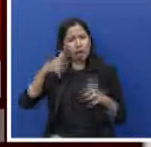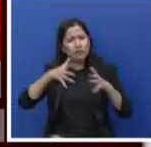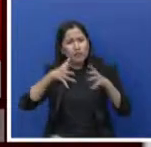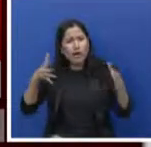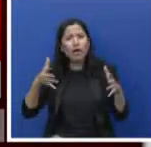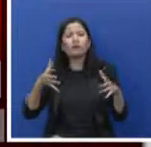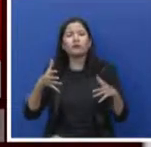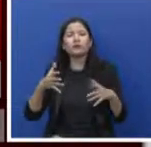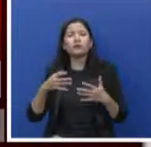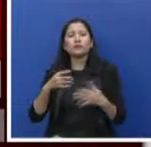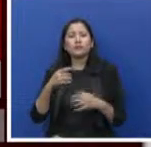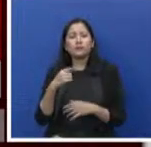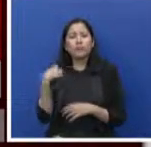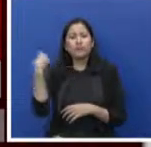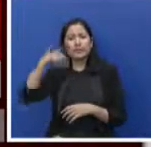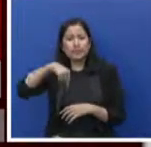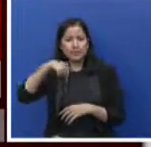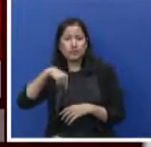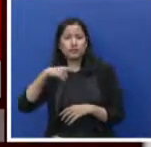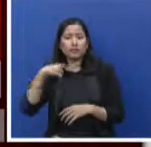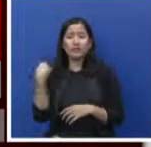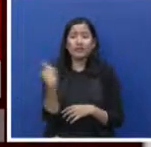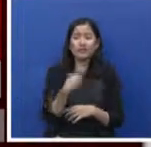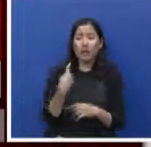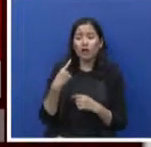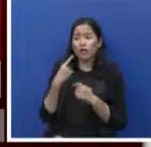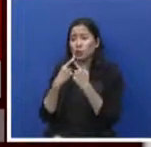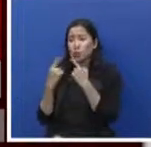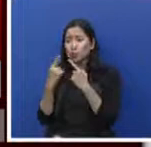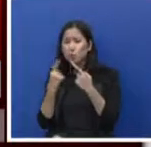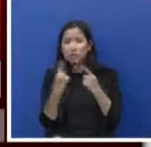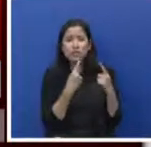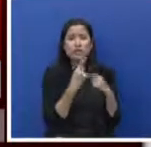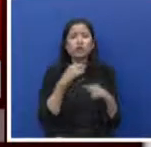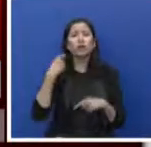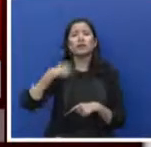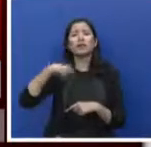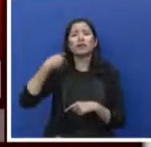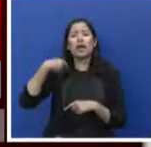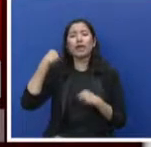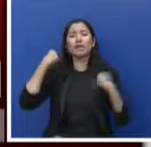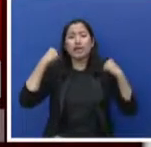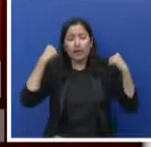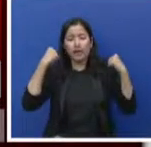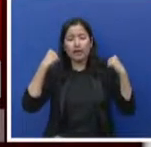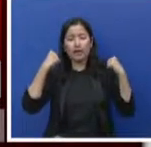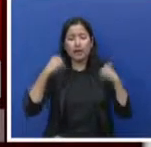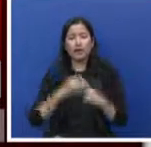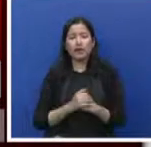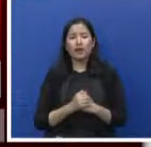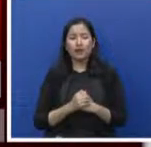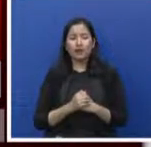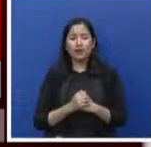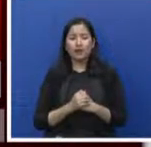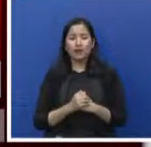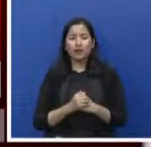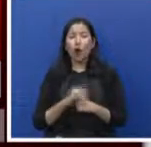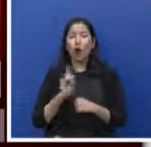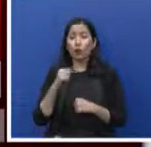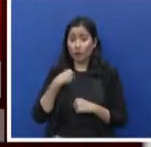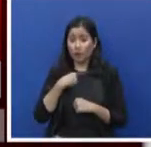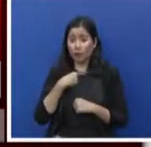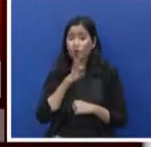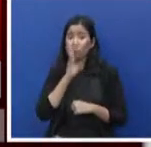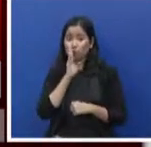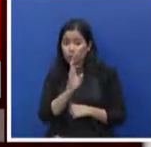tentunya di sini juga banyak berdiskusi dengan Kementerian Kesehatan. Karena kalau kita lihat, saya harus ngomong terus